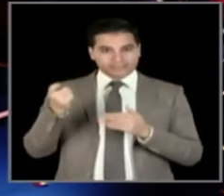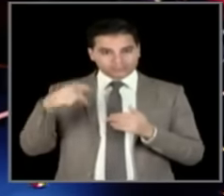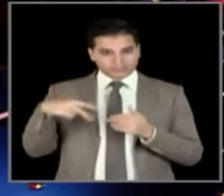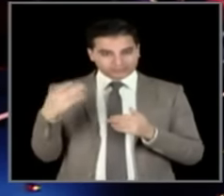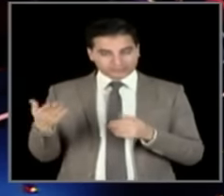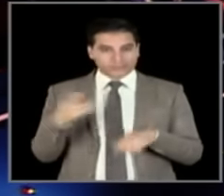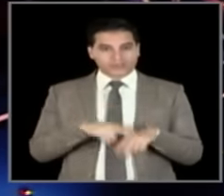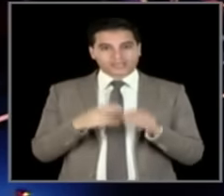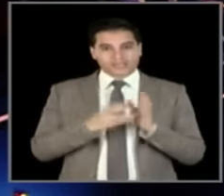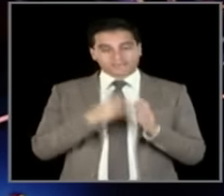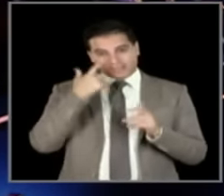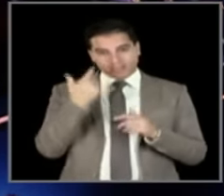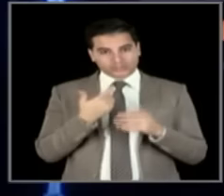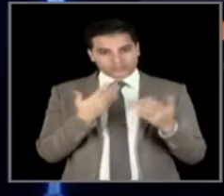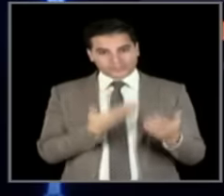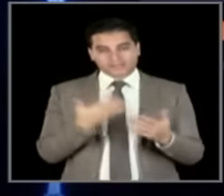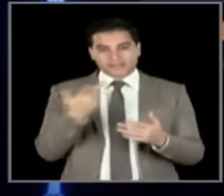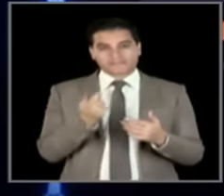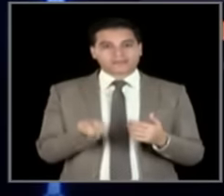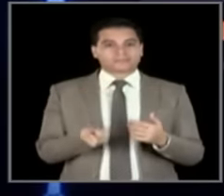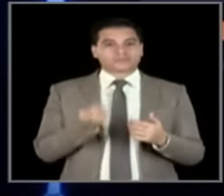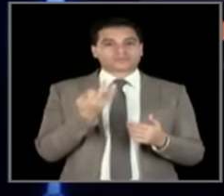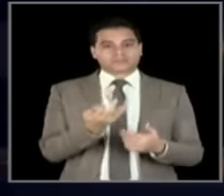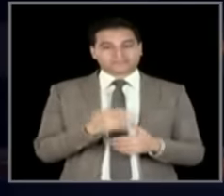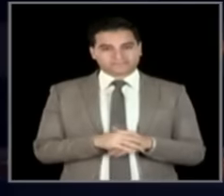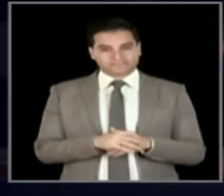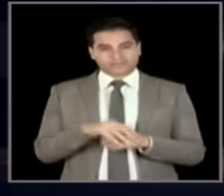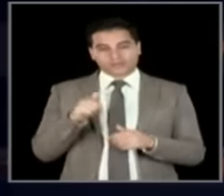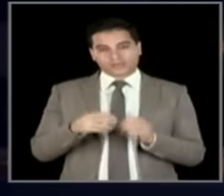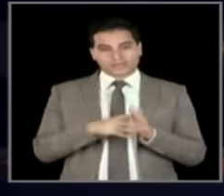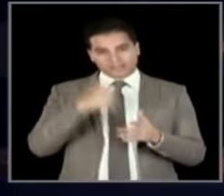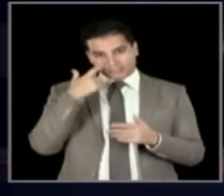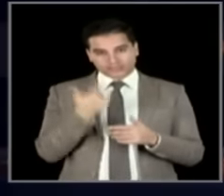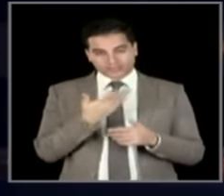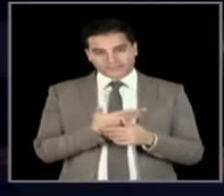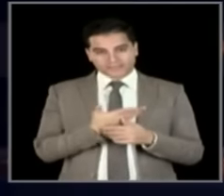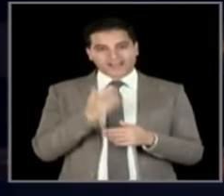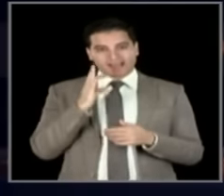85، جامعة عين شمس 35. جامعة عين شمس